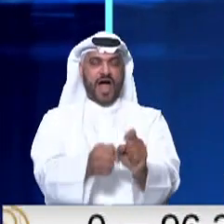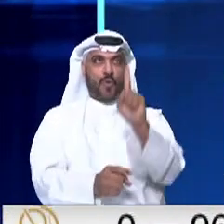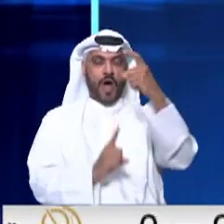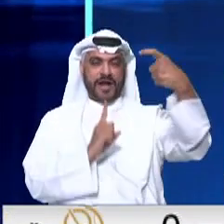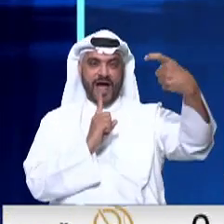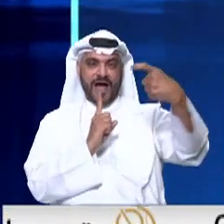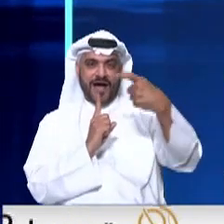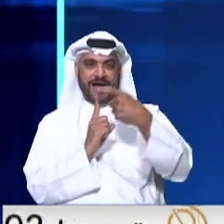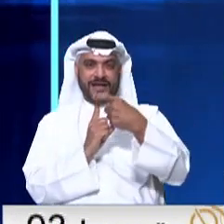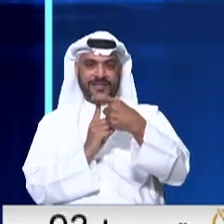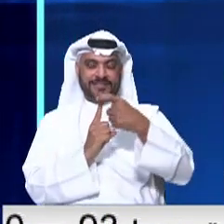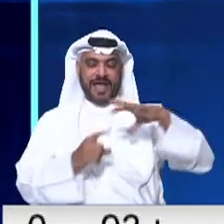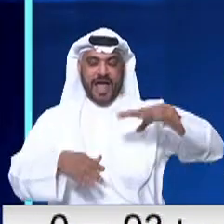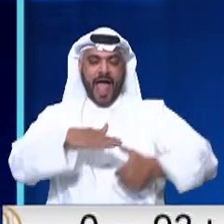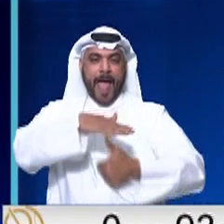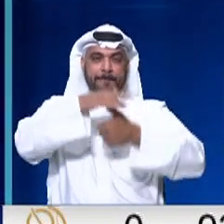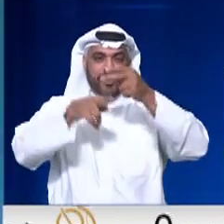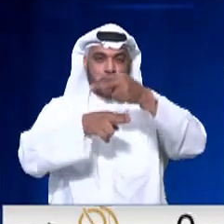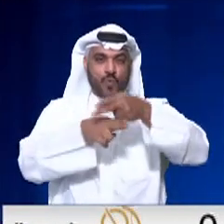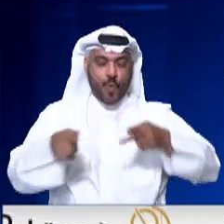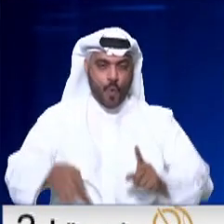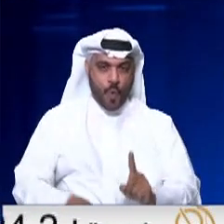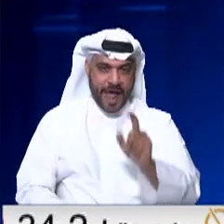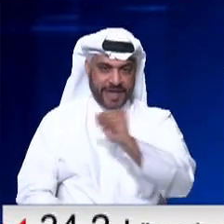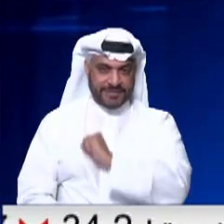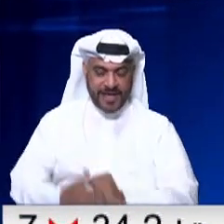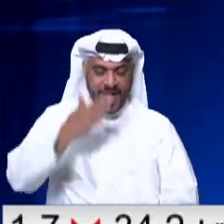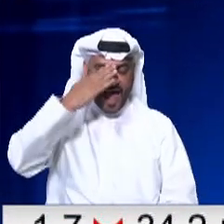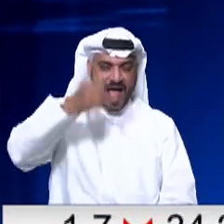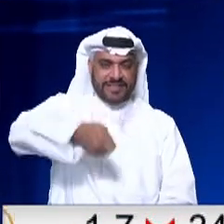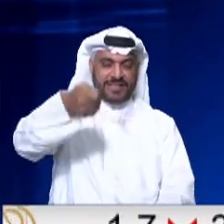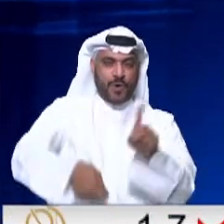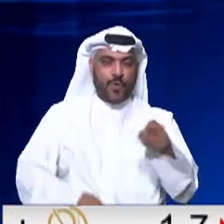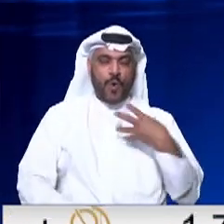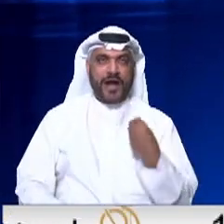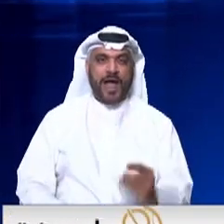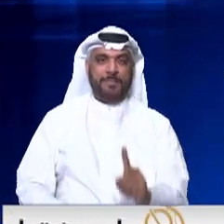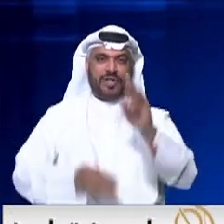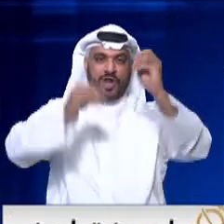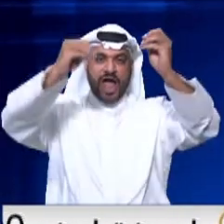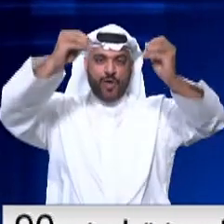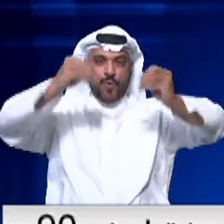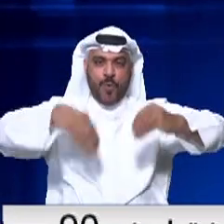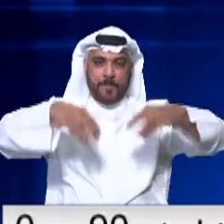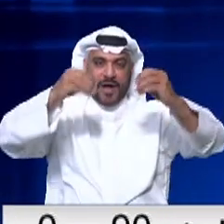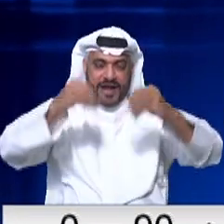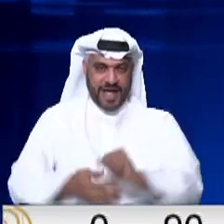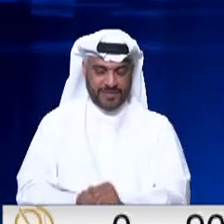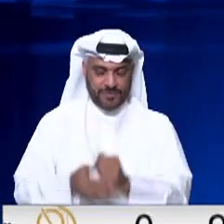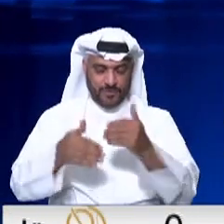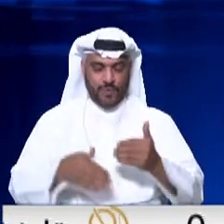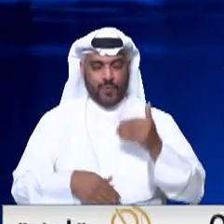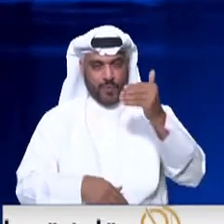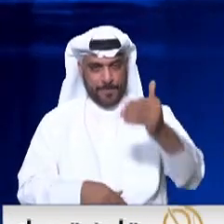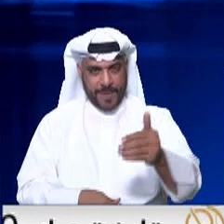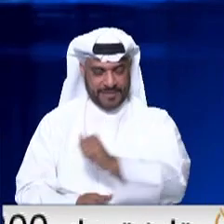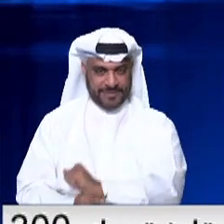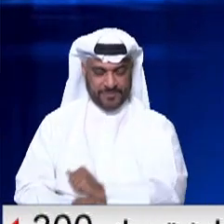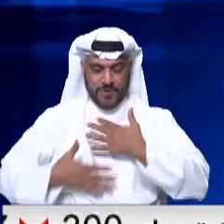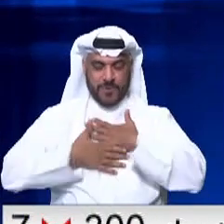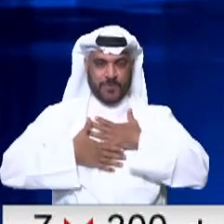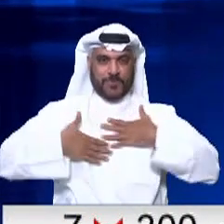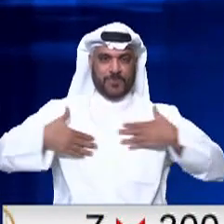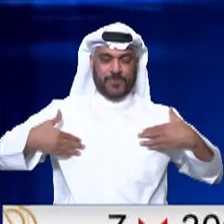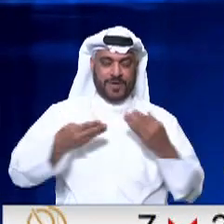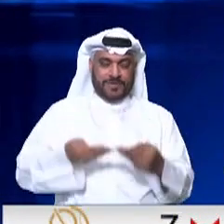الله ورعاه أمير البلاد المفدى، السلام عليكم ورحمة الله وبركاته، وبعد، يشرفني